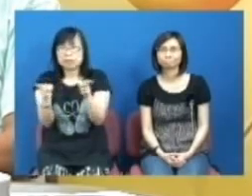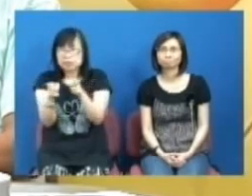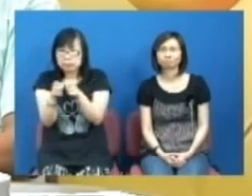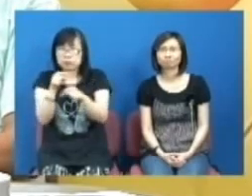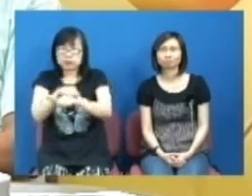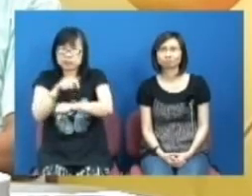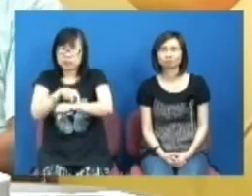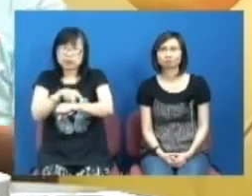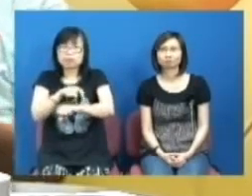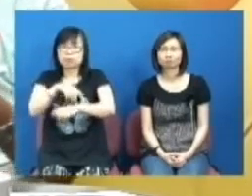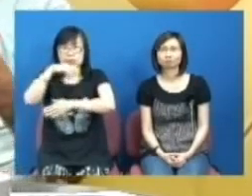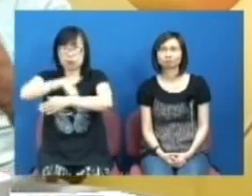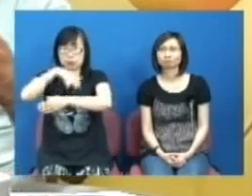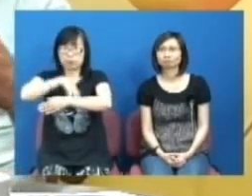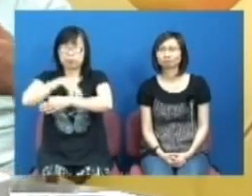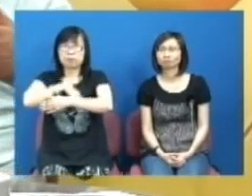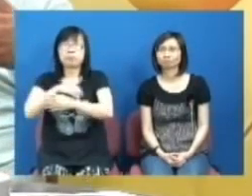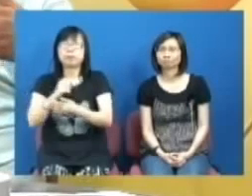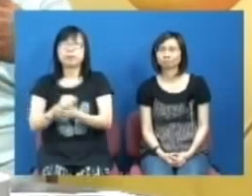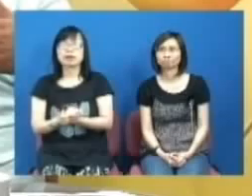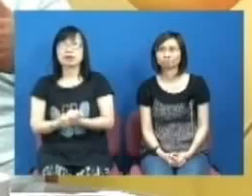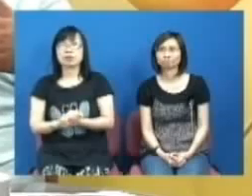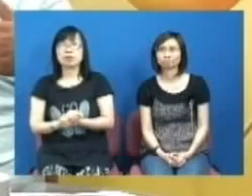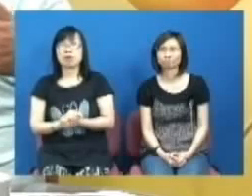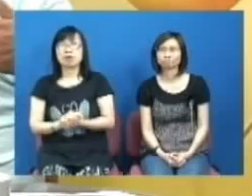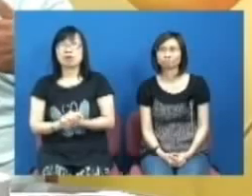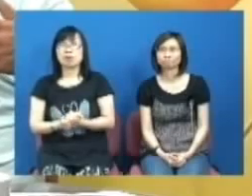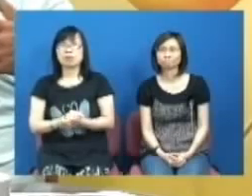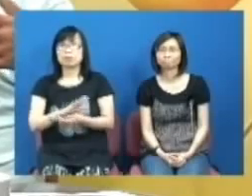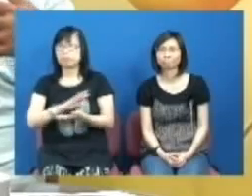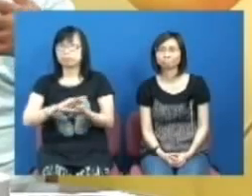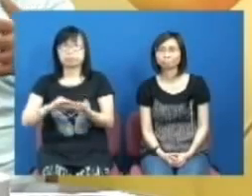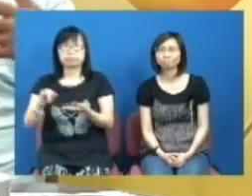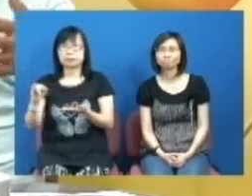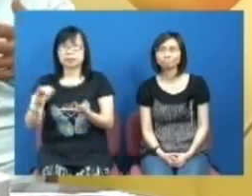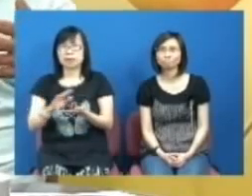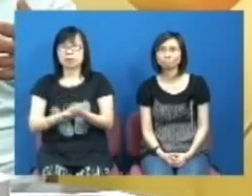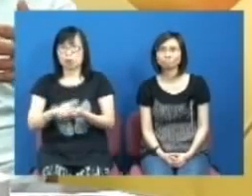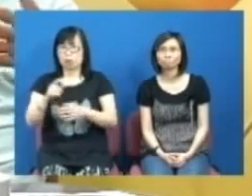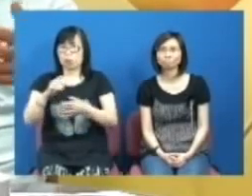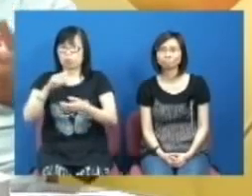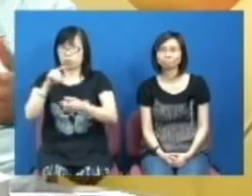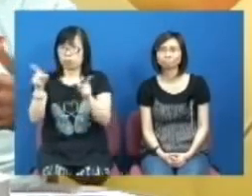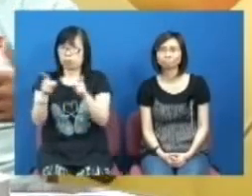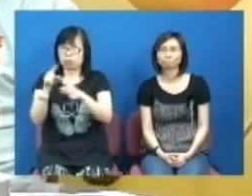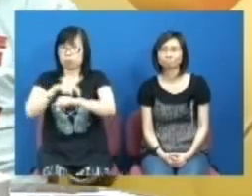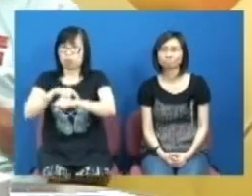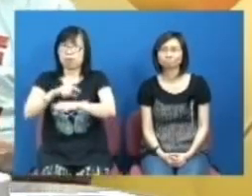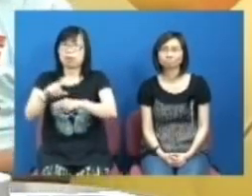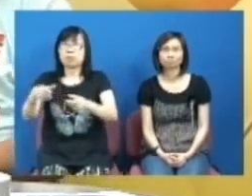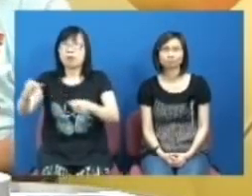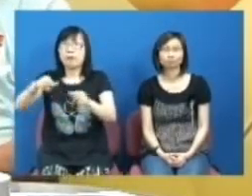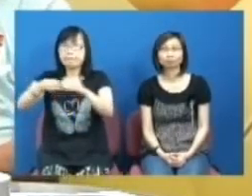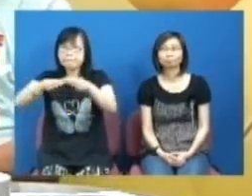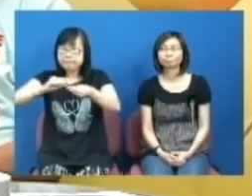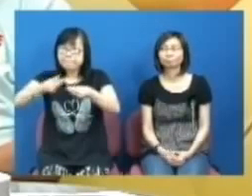係即係你個短期又達唔到，而且話即喺短期嘅行為裏邊係你失票嘅時候，你咪唔要佢